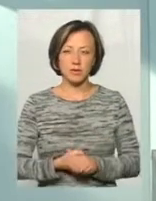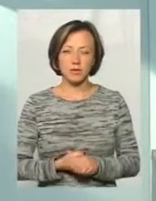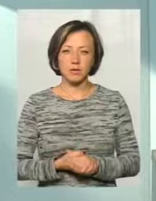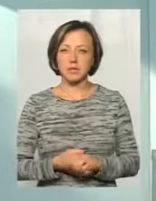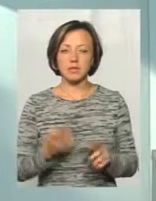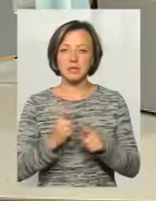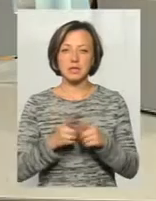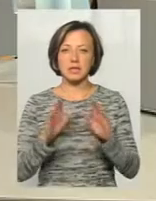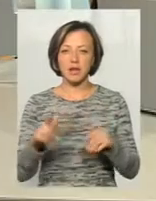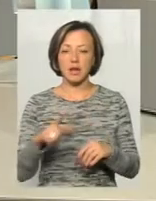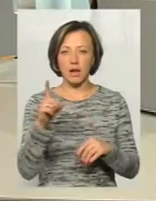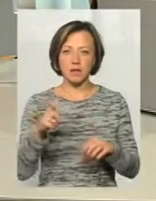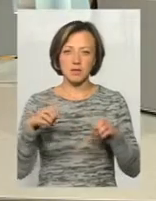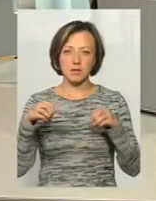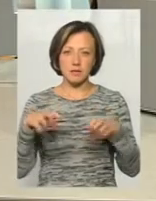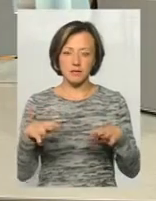не тільки, ну, там, газ, та і